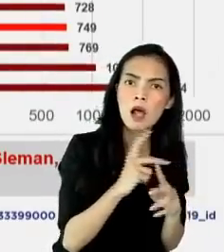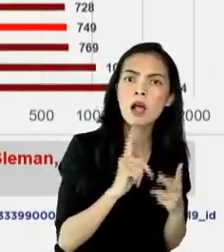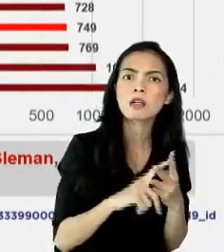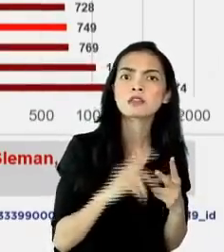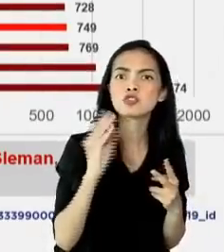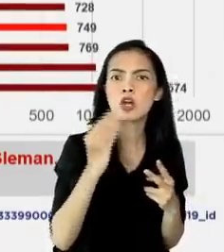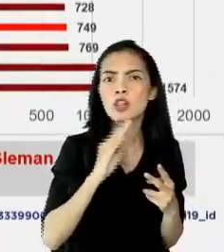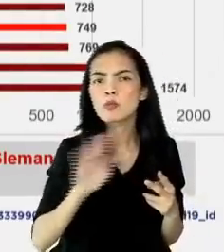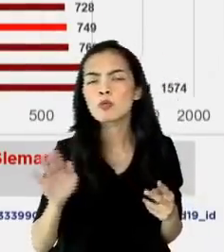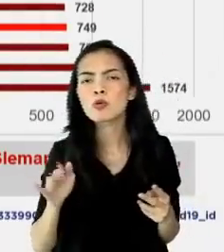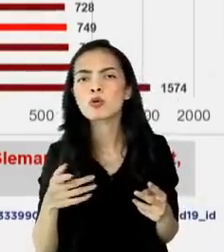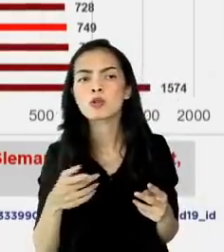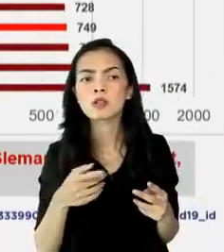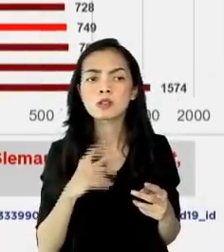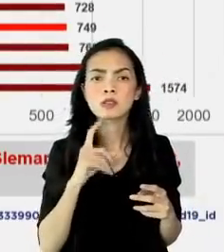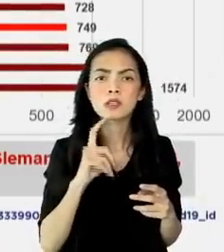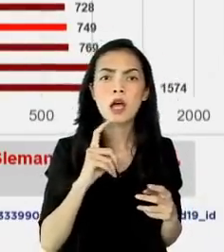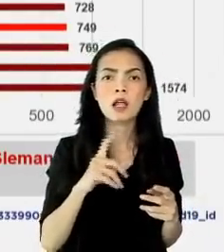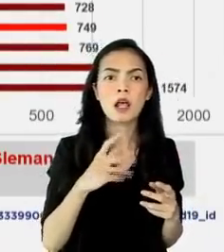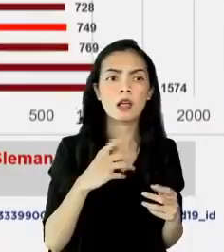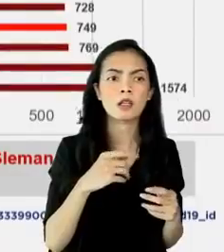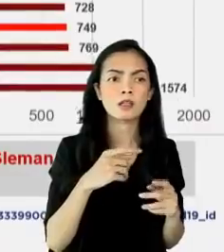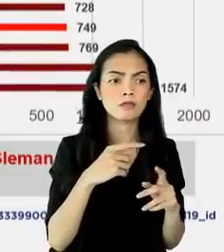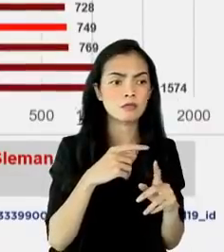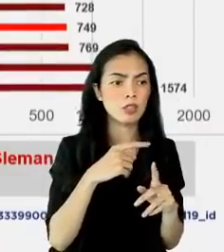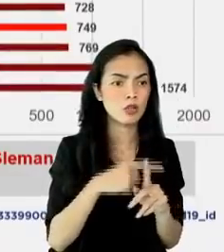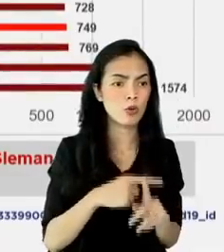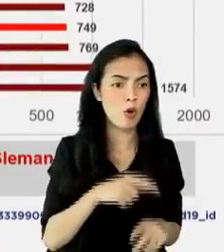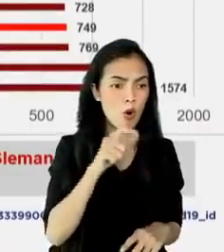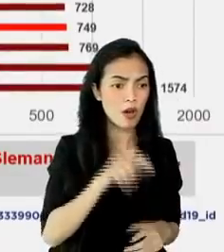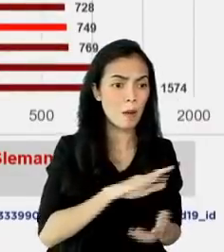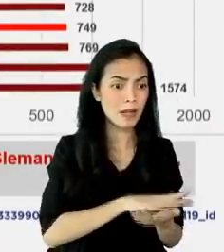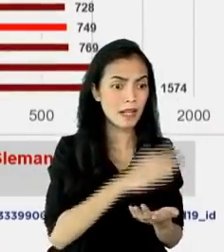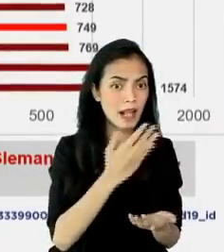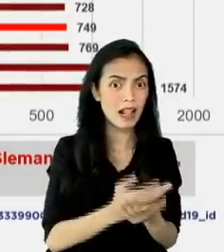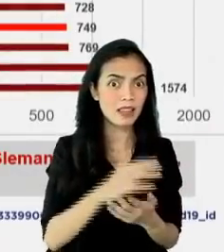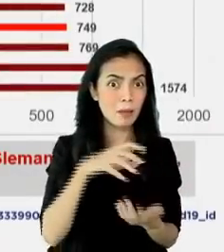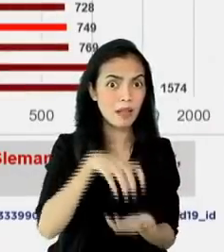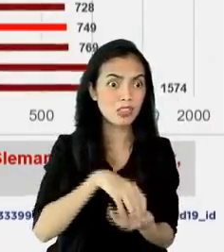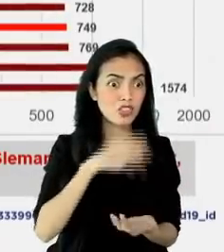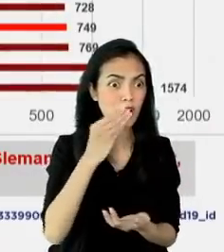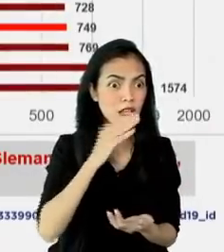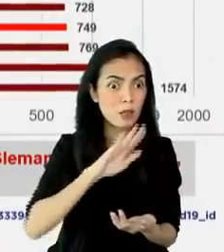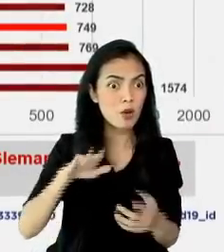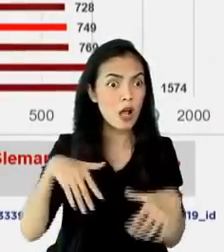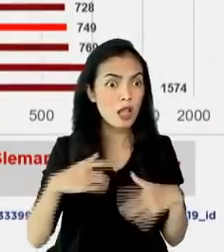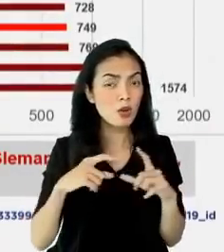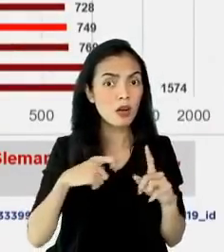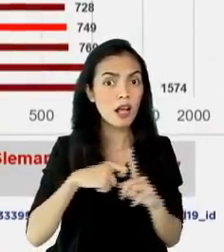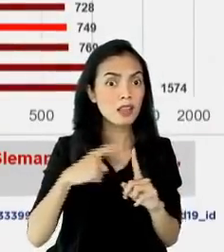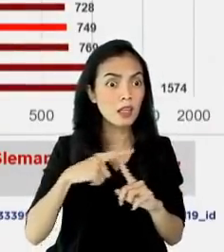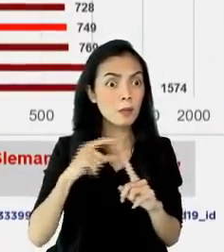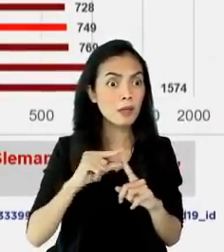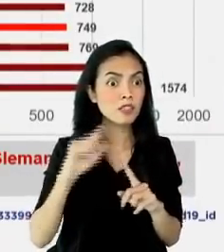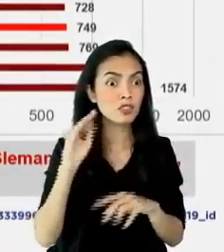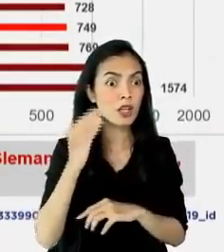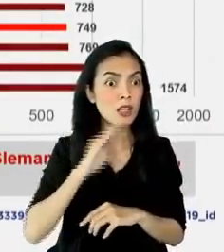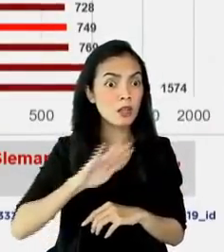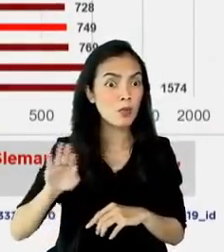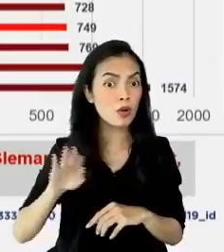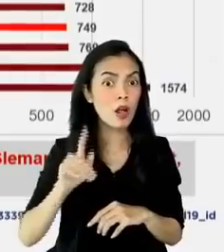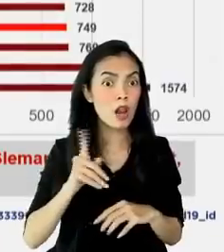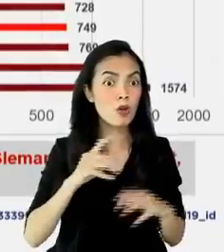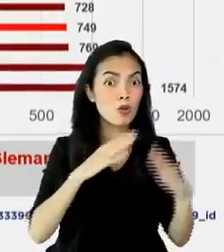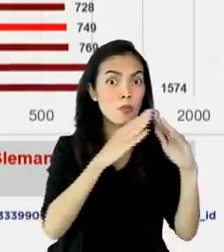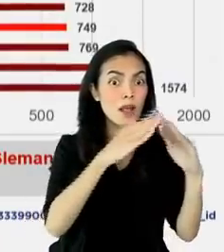Timur, ini hitungannya begini bahwa meninggal di Jakarta Timur atau barangkali KTP-nya Jakarta Timur. Karena bisa saja kalau rumah sakitnya kumpul